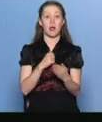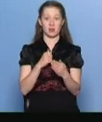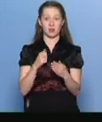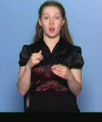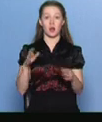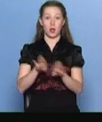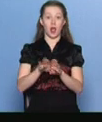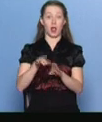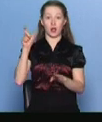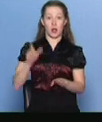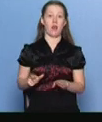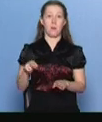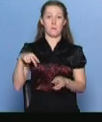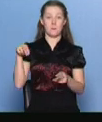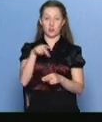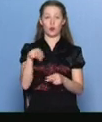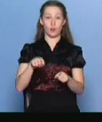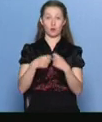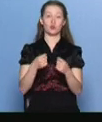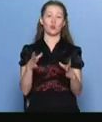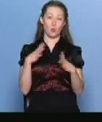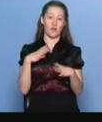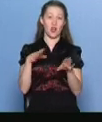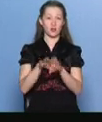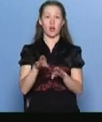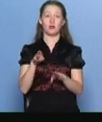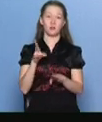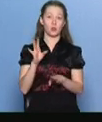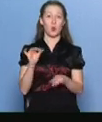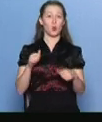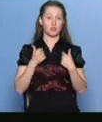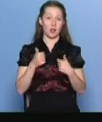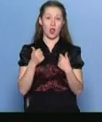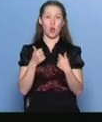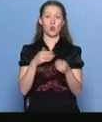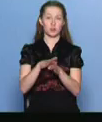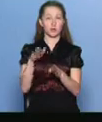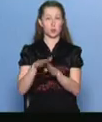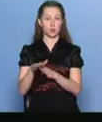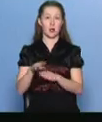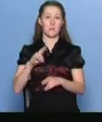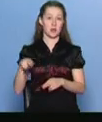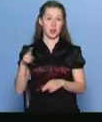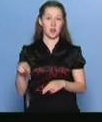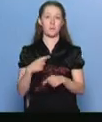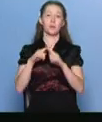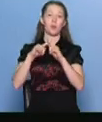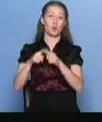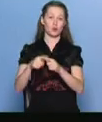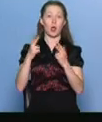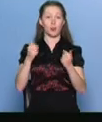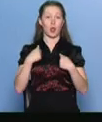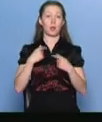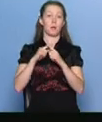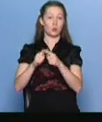вместе? Ну, знаете, бывает, конечно, не без изъянов, но, тем не менее, стараюсь все-таки соблюдать правила дорожного движения. Пропускают, в принципе, пропускают. Да,